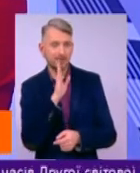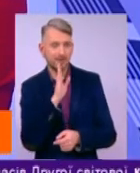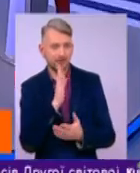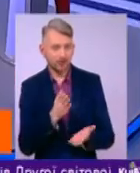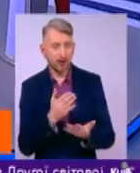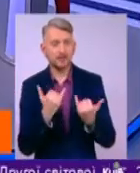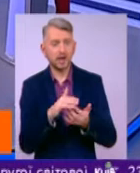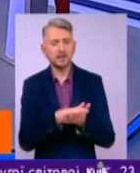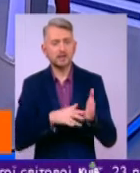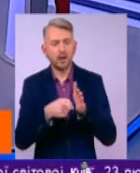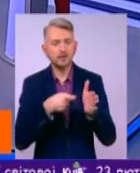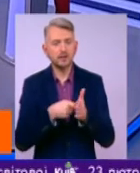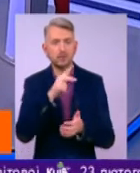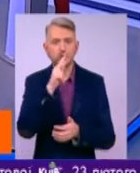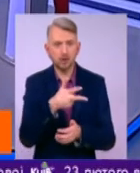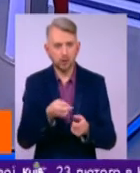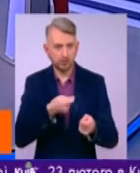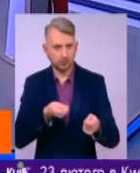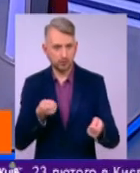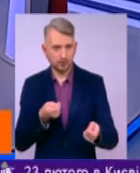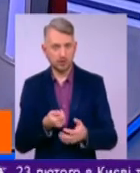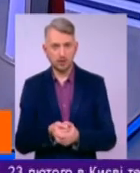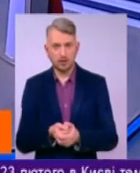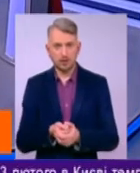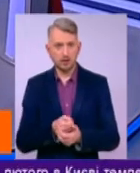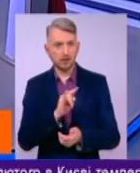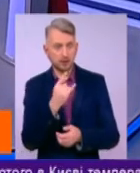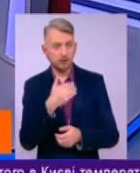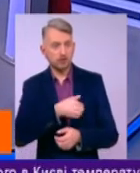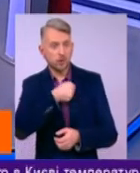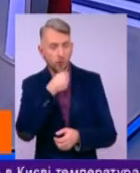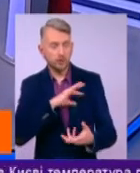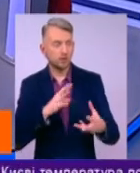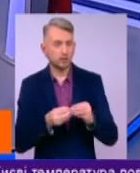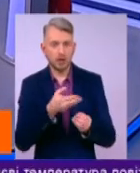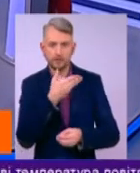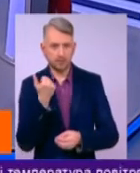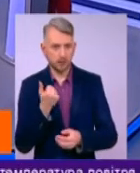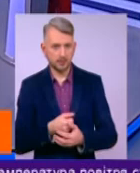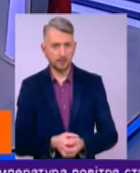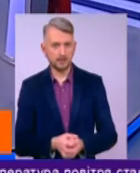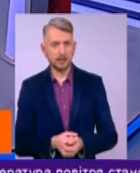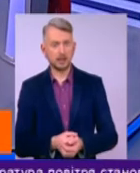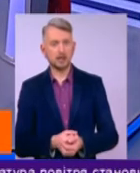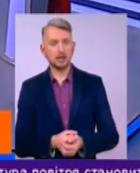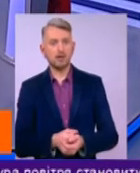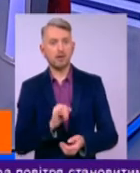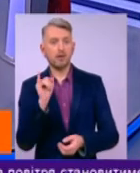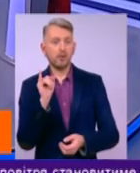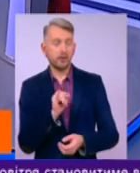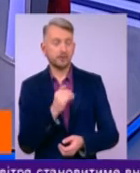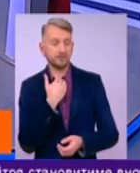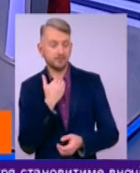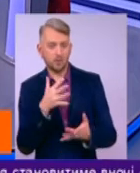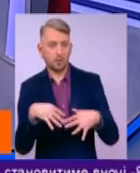зараз триває слідство вже 3 роки. Тобто дитина доросла. Немає. Результатів немає. І зовні